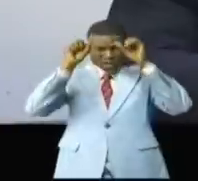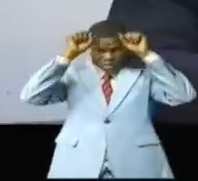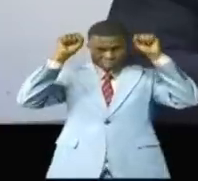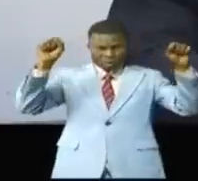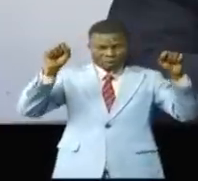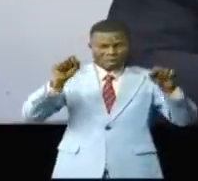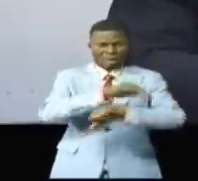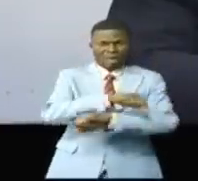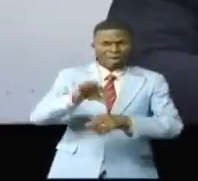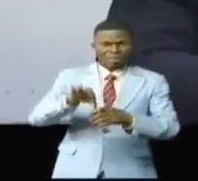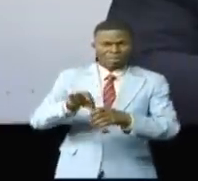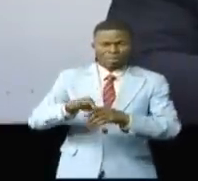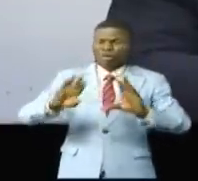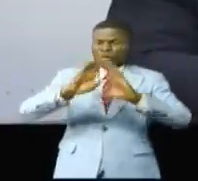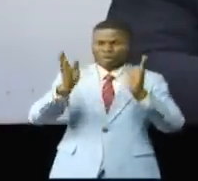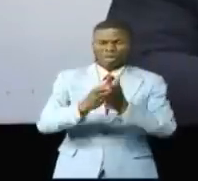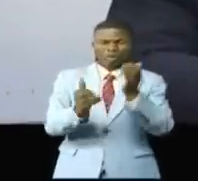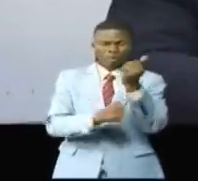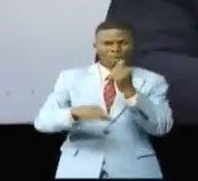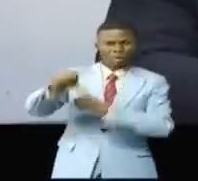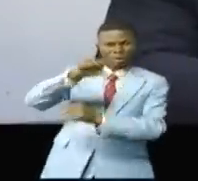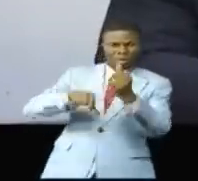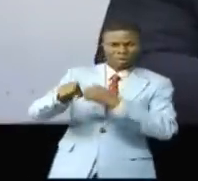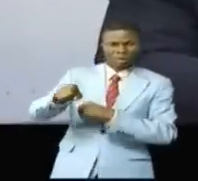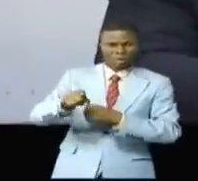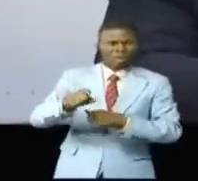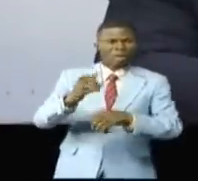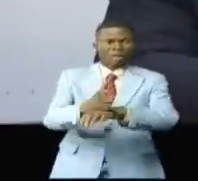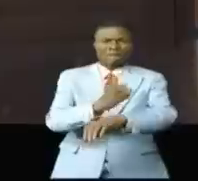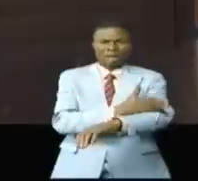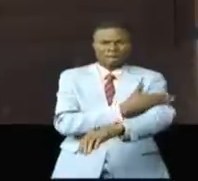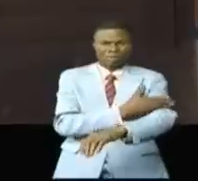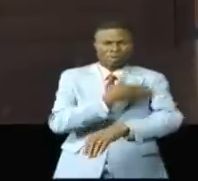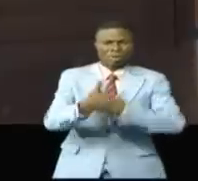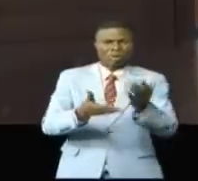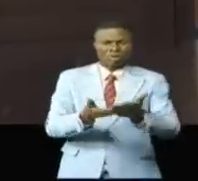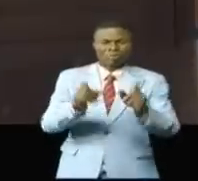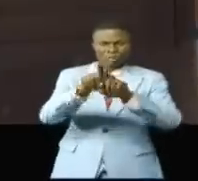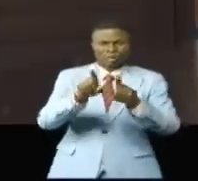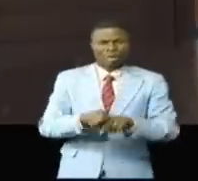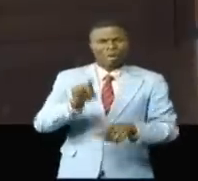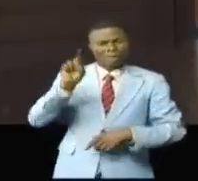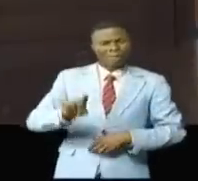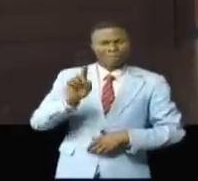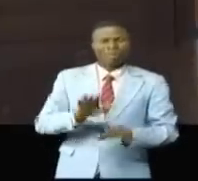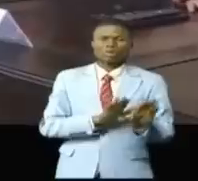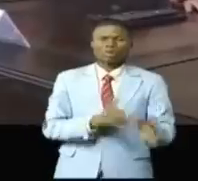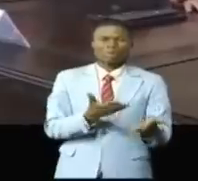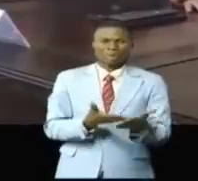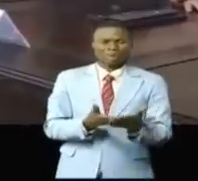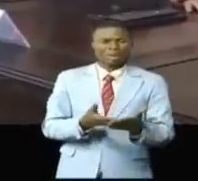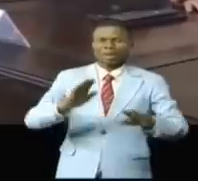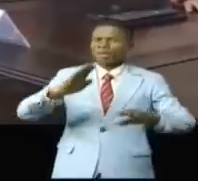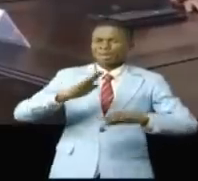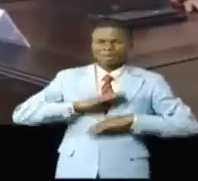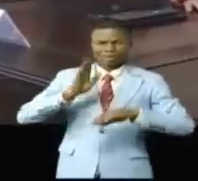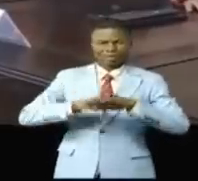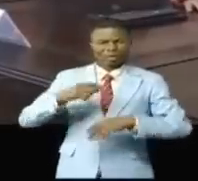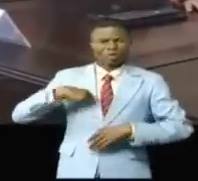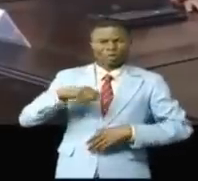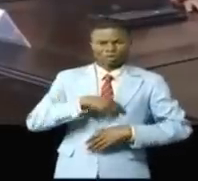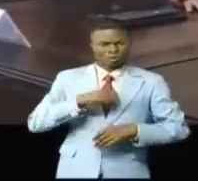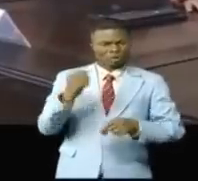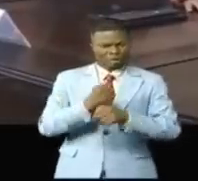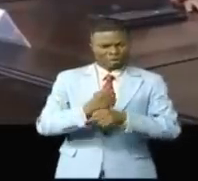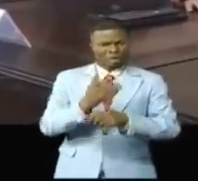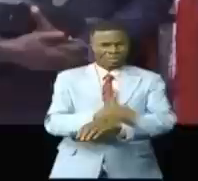la CENI avec toute l'équipe qui l'entourait sur les avancées qu'il y a et sur les attentes aussi. Et nous avons été satisfaits de la manière dont le travail est en